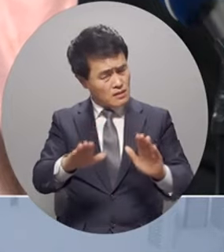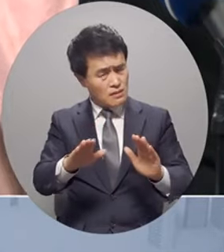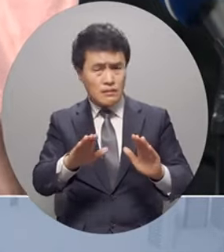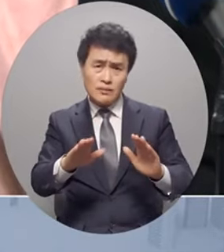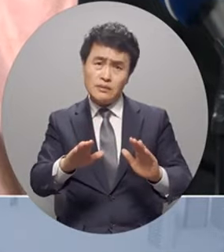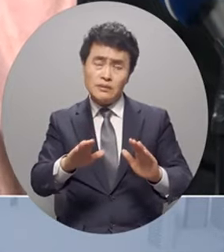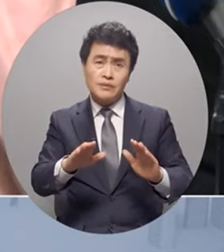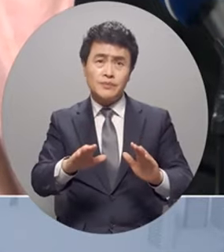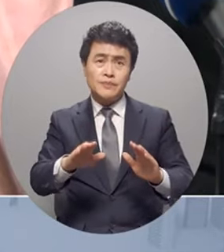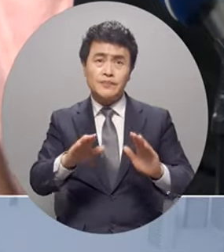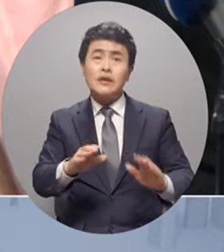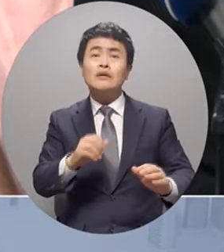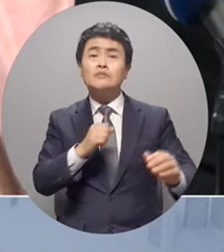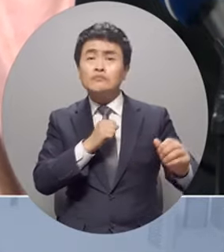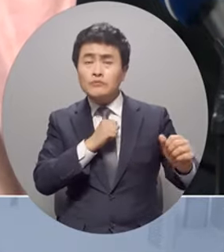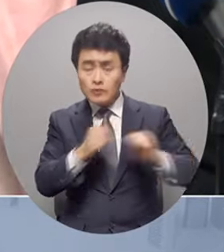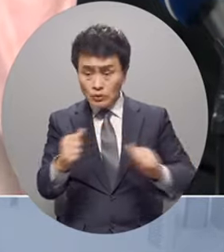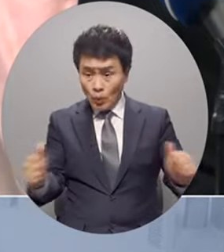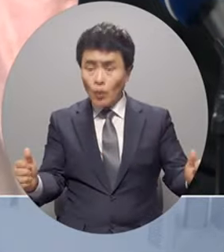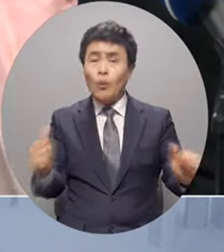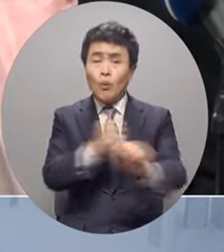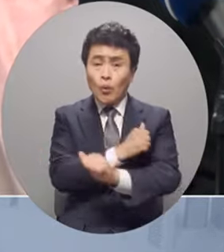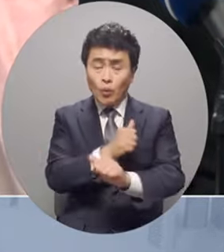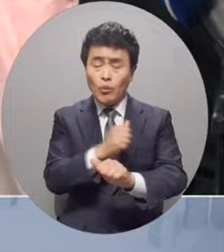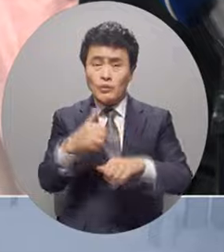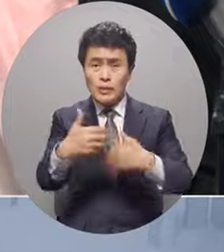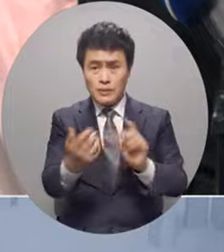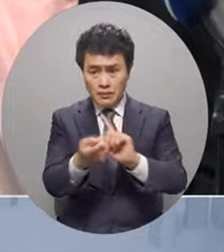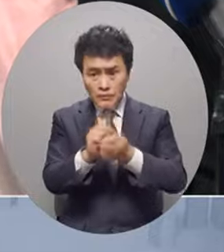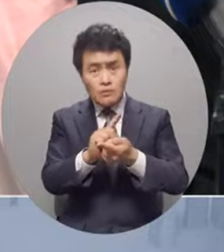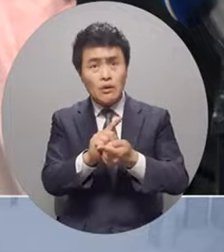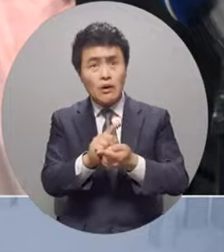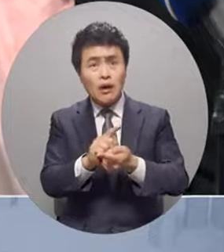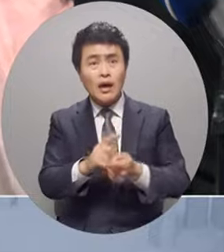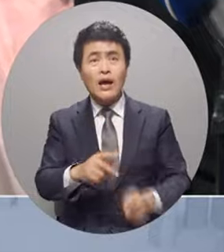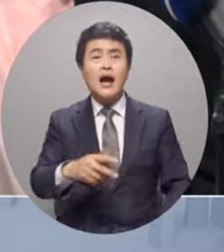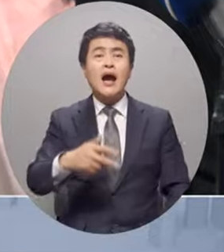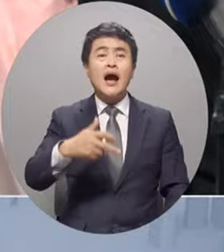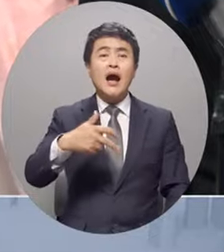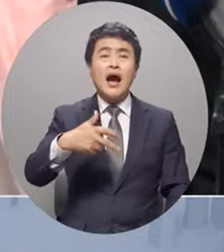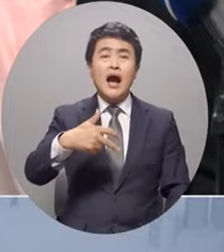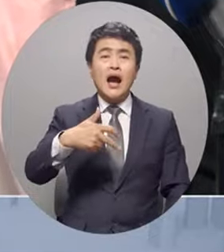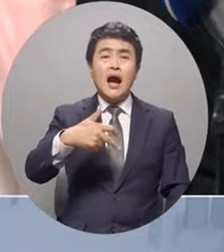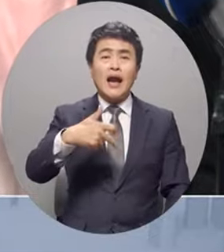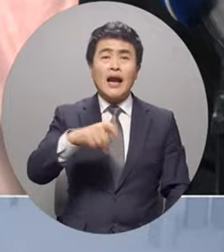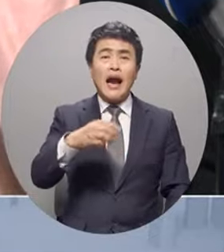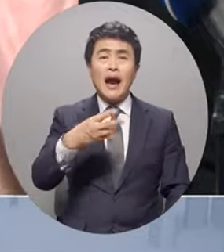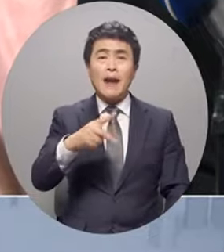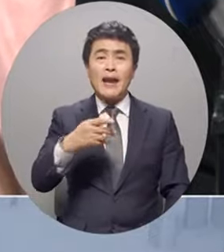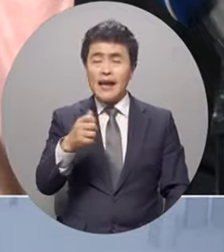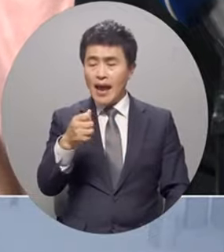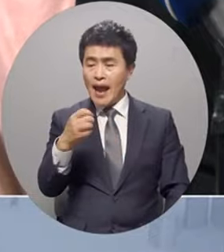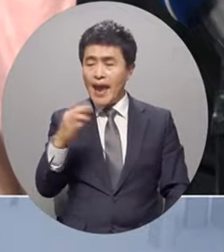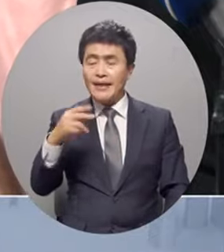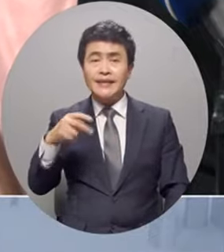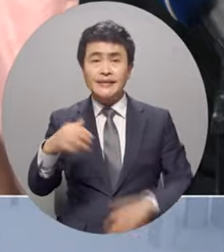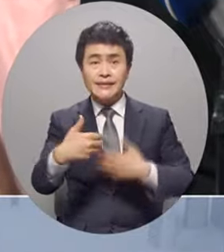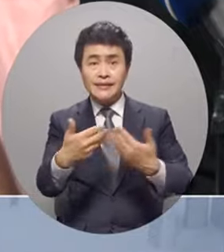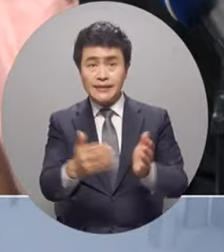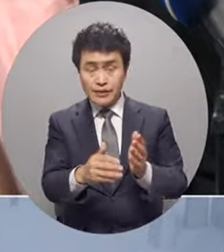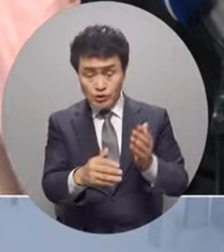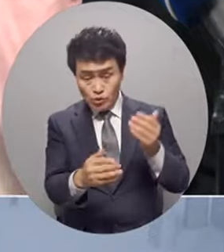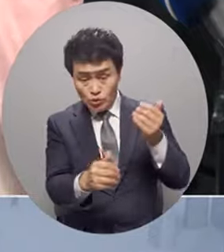않습니다. 그럼에도 교체가 된다면 대체 후보로는 먼저 카말라 해리스 부통령이 꼽힙니다. 유색 인종의